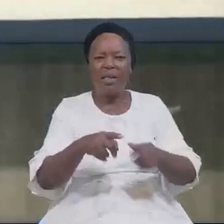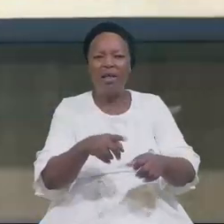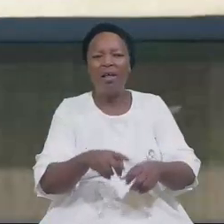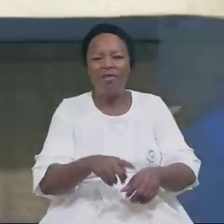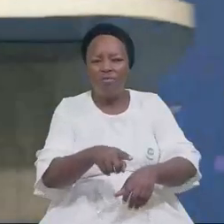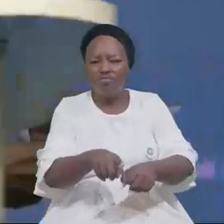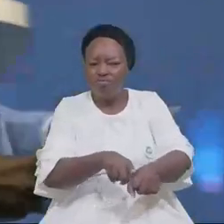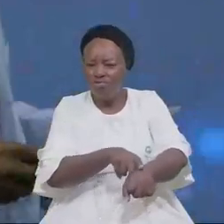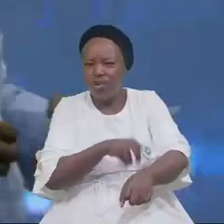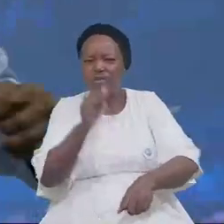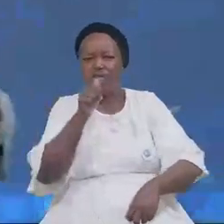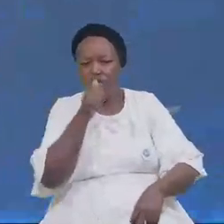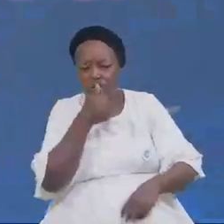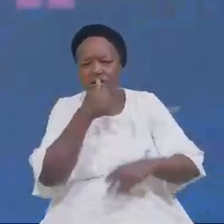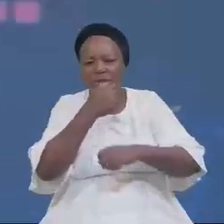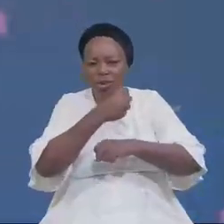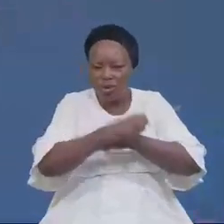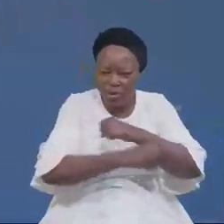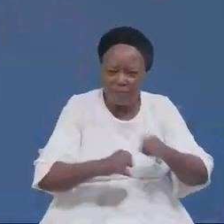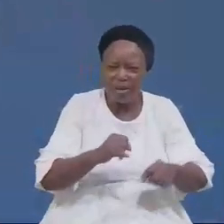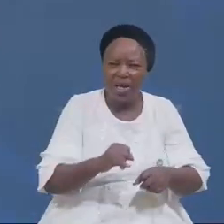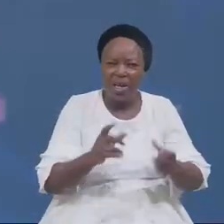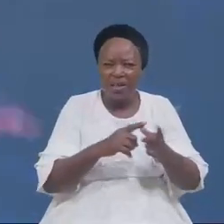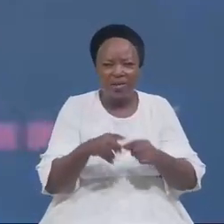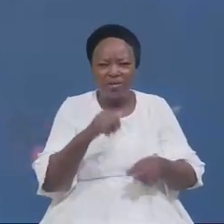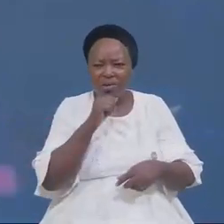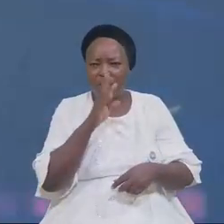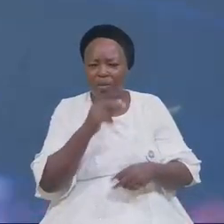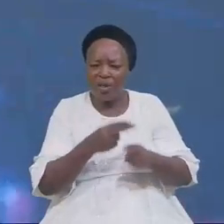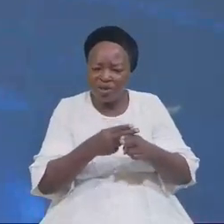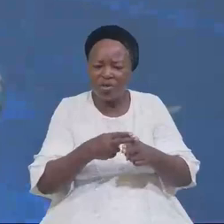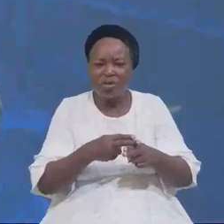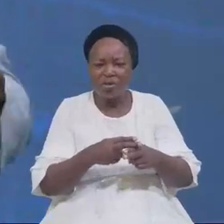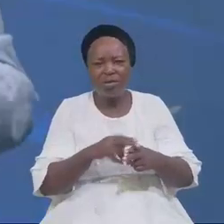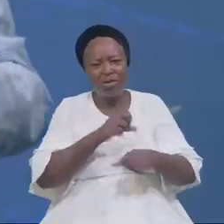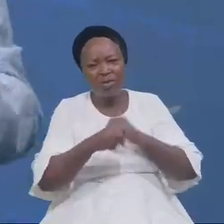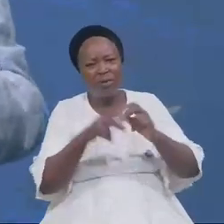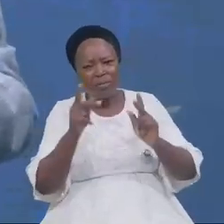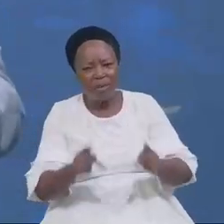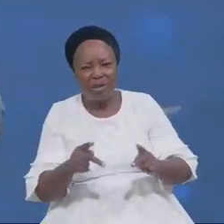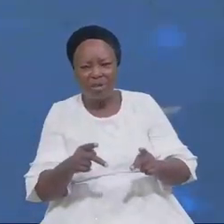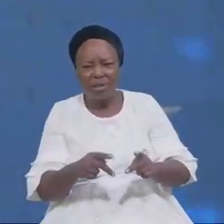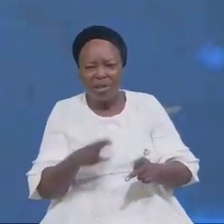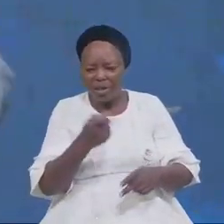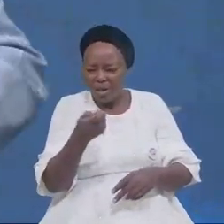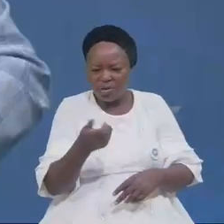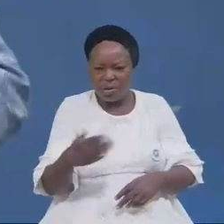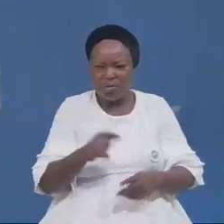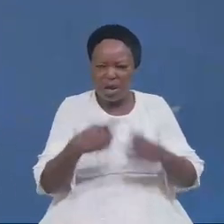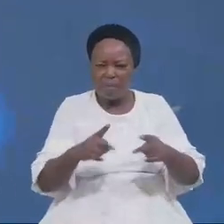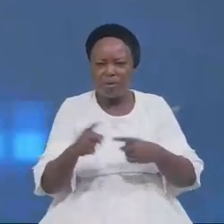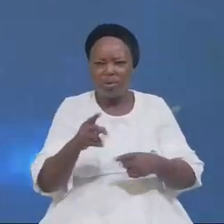patience. Et tu ne seras pas comme une personne moins de choses. Tu es sur les